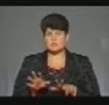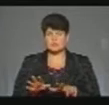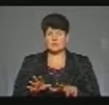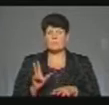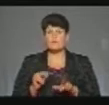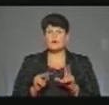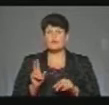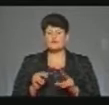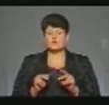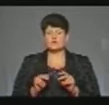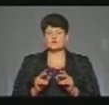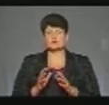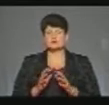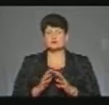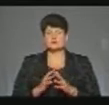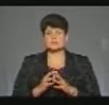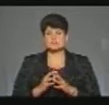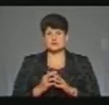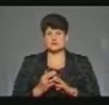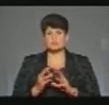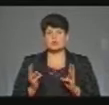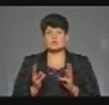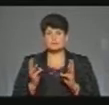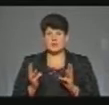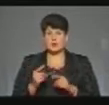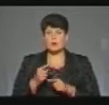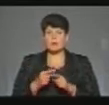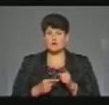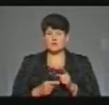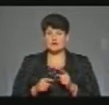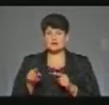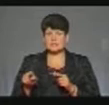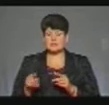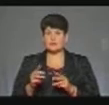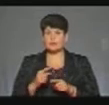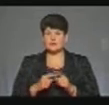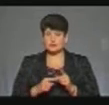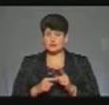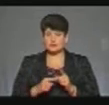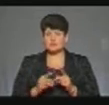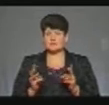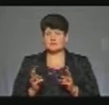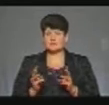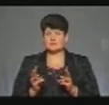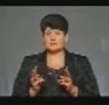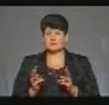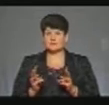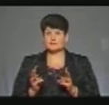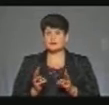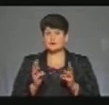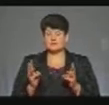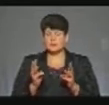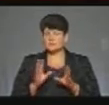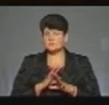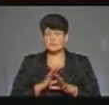що село Середнє-Велике в 46-му році було спалено до половини. Але тієї половини, де мій дідусь, ну, скажімо так, через струмок вогонь не